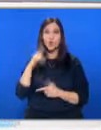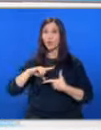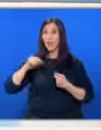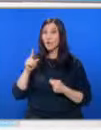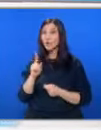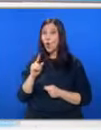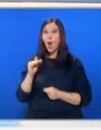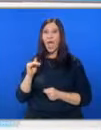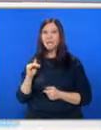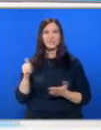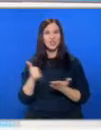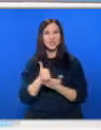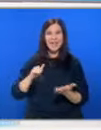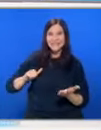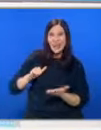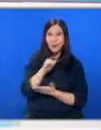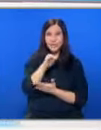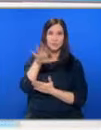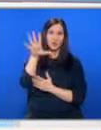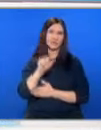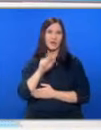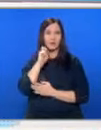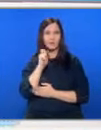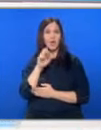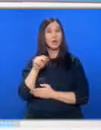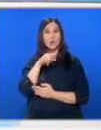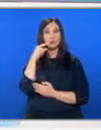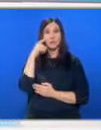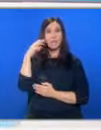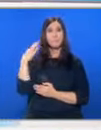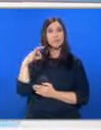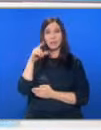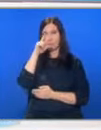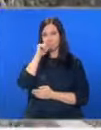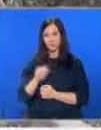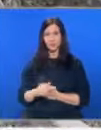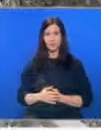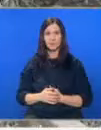но F-16 ще бъдат сваляни в Украина, заяви руският президент Владимир Путин.